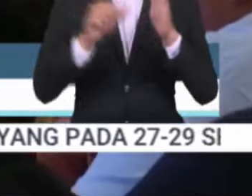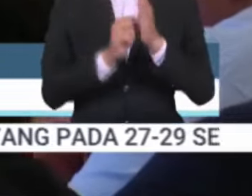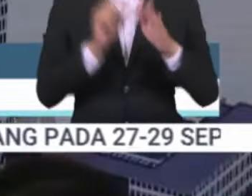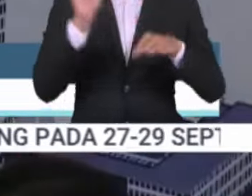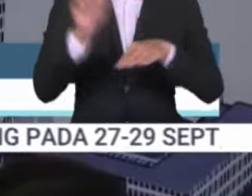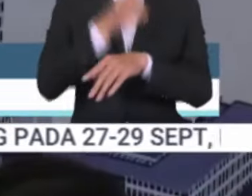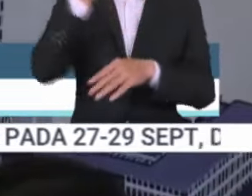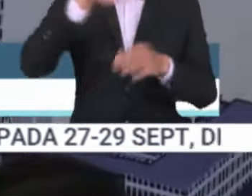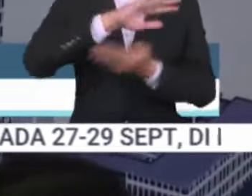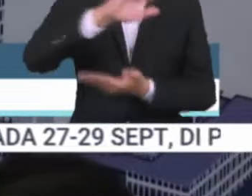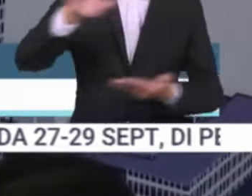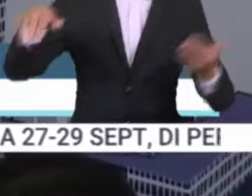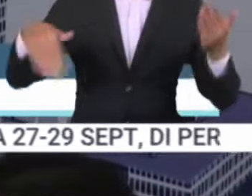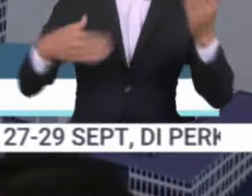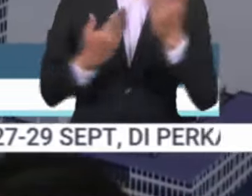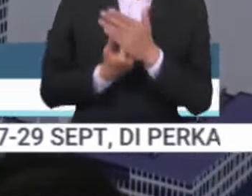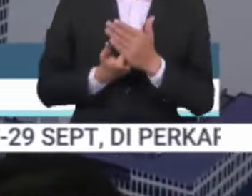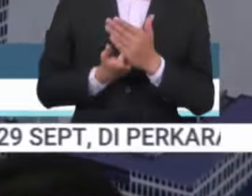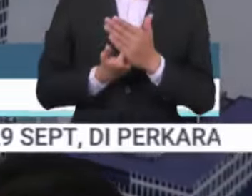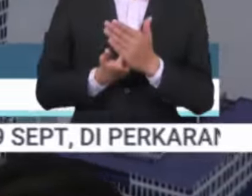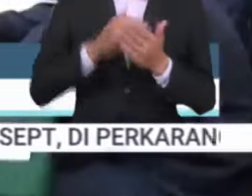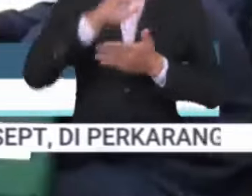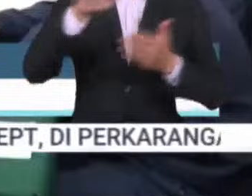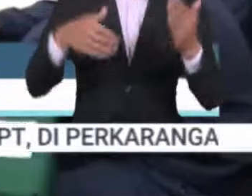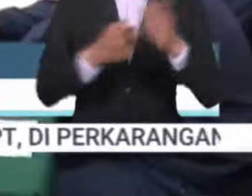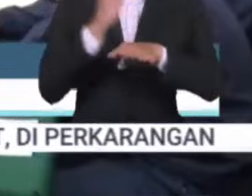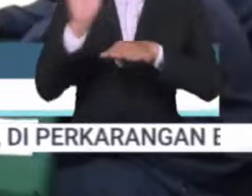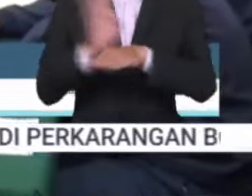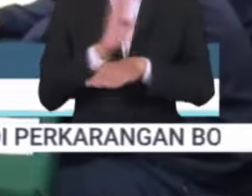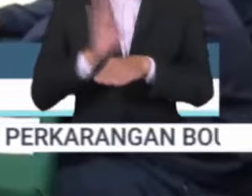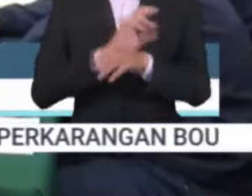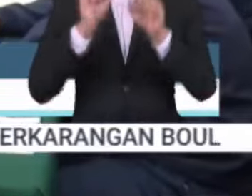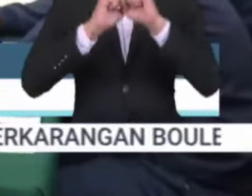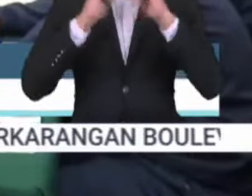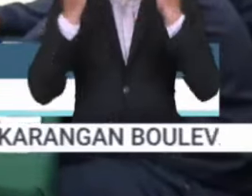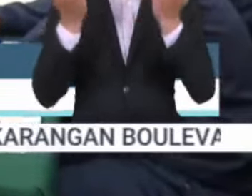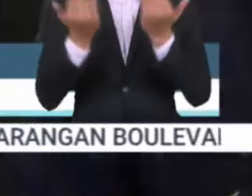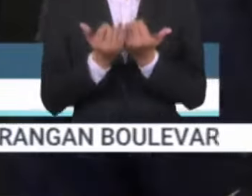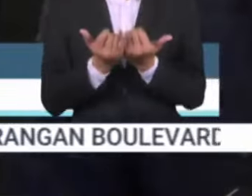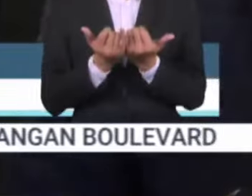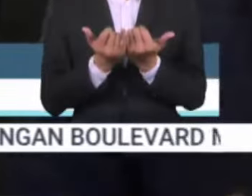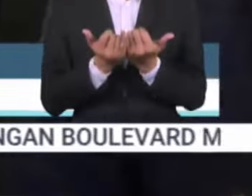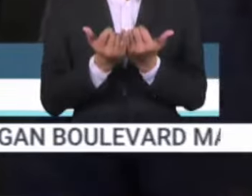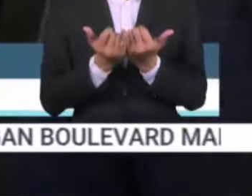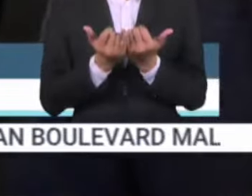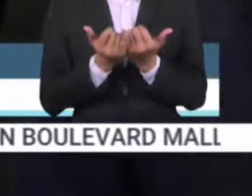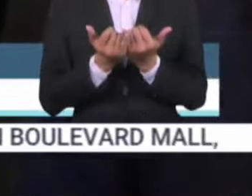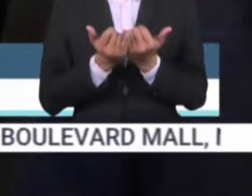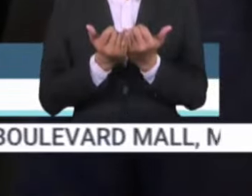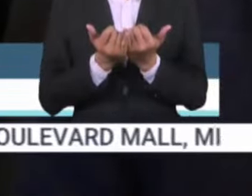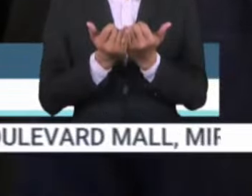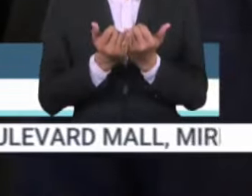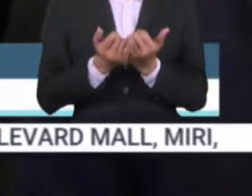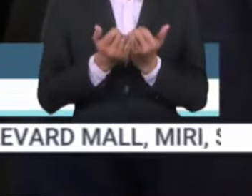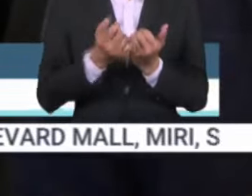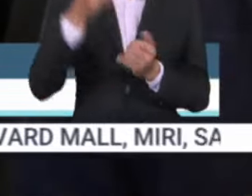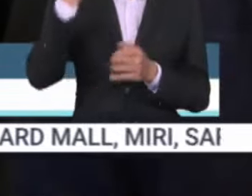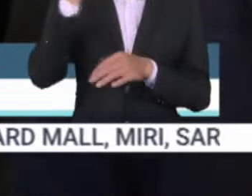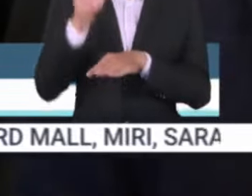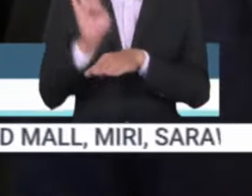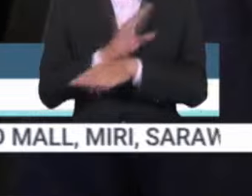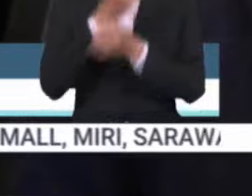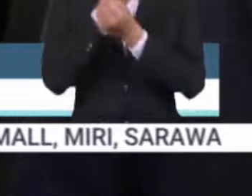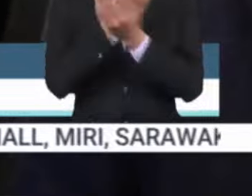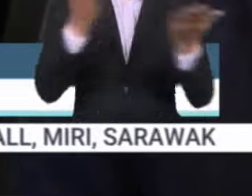pemakaian kepada semua entiti-entiti yang akan diklasifikasikan sebagai entiti infrastruktur